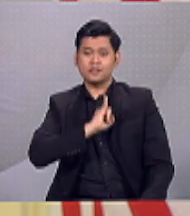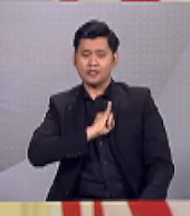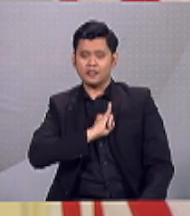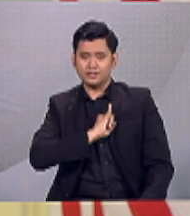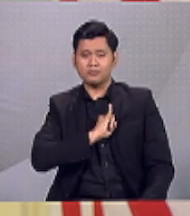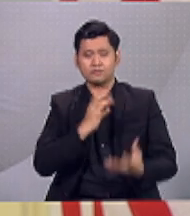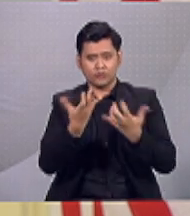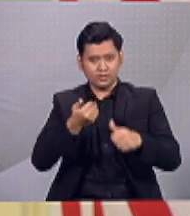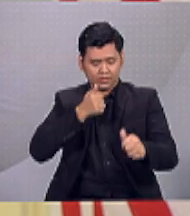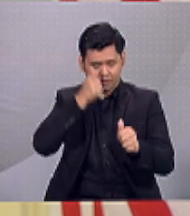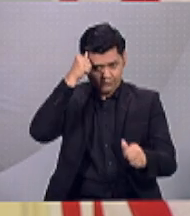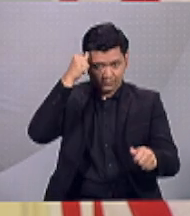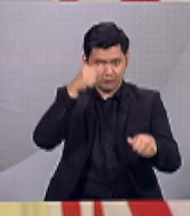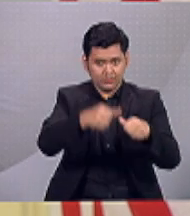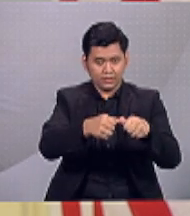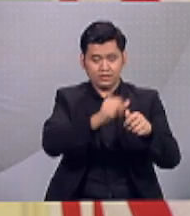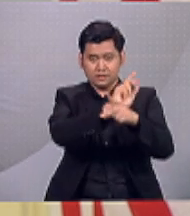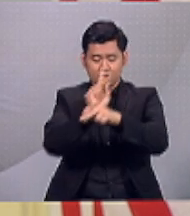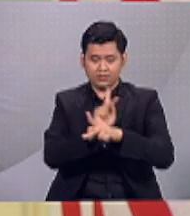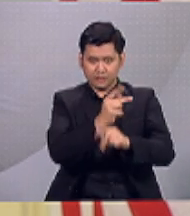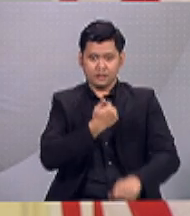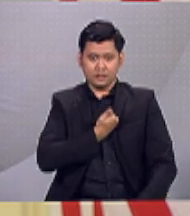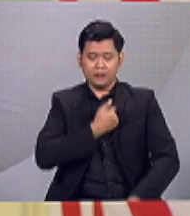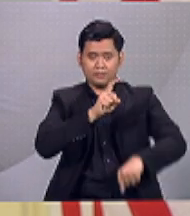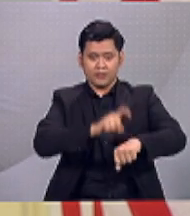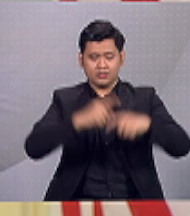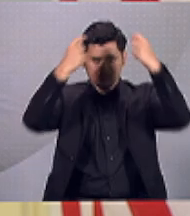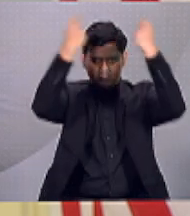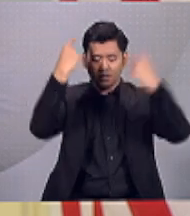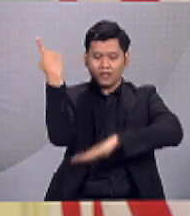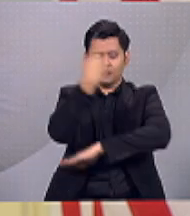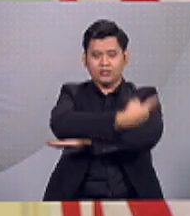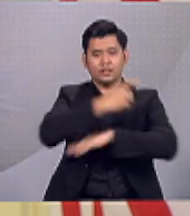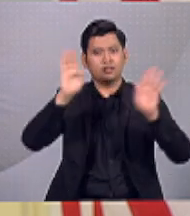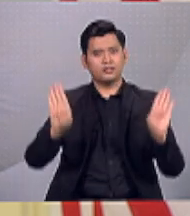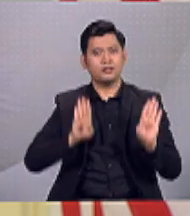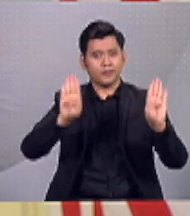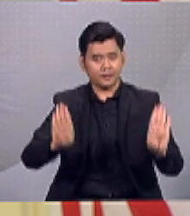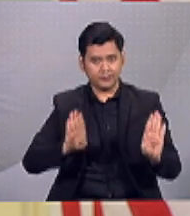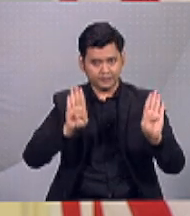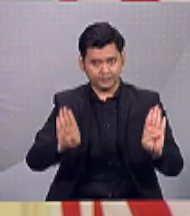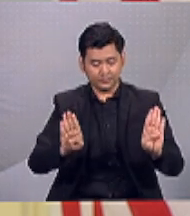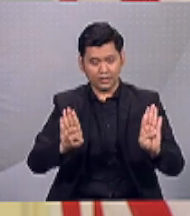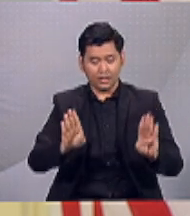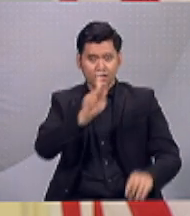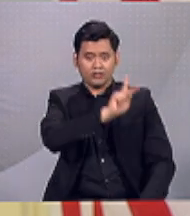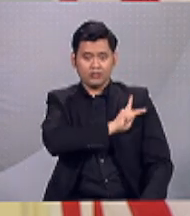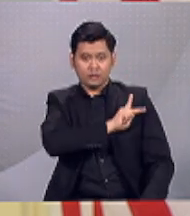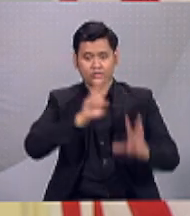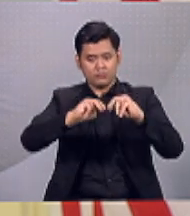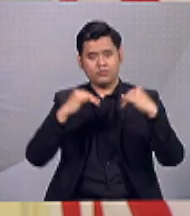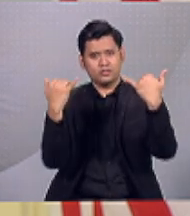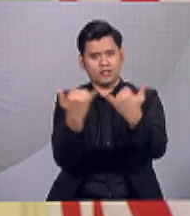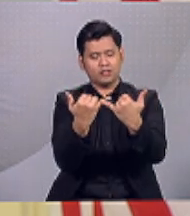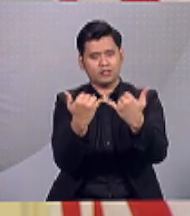untuk mengamalkan kawalan kendiri semasa meraihkan pesta keamatan ini. Dan ketua masyarakat